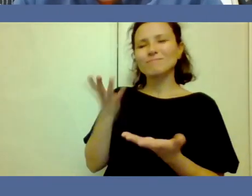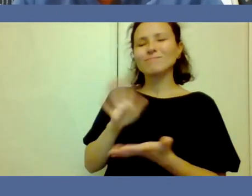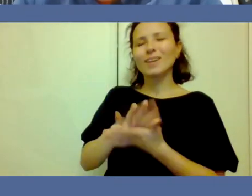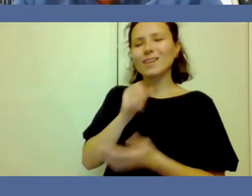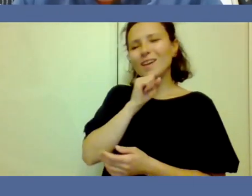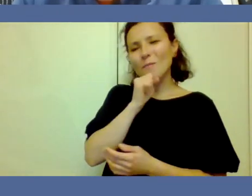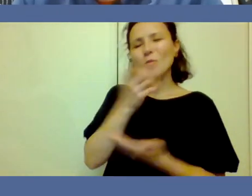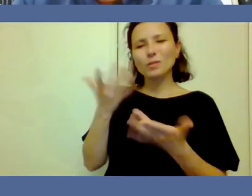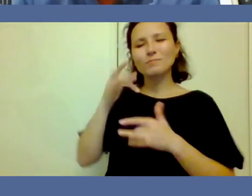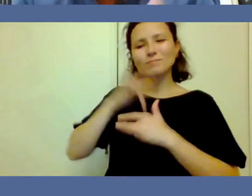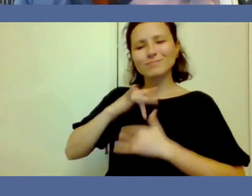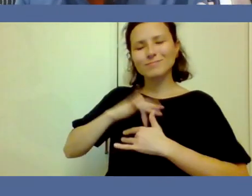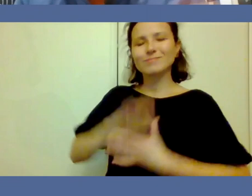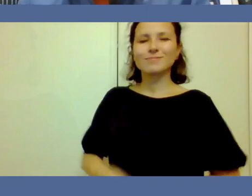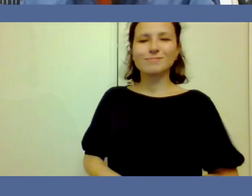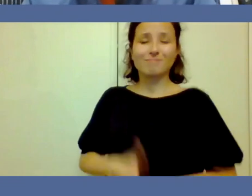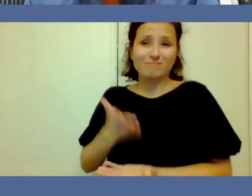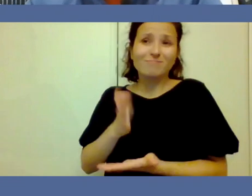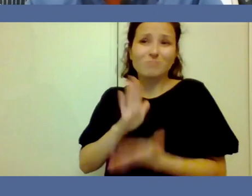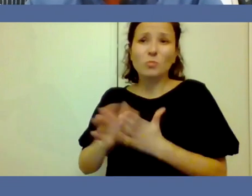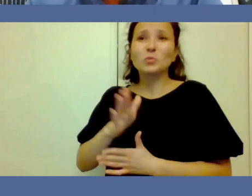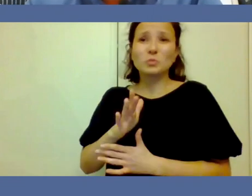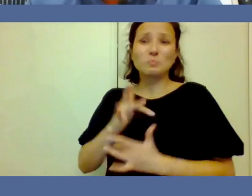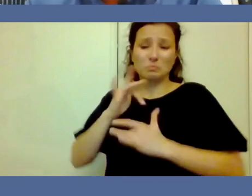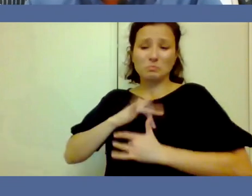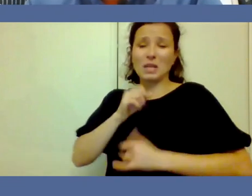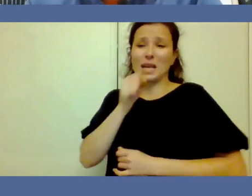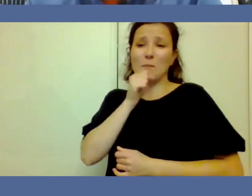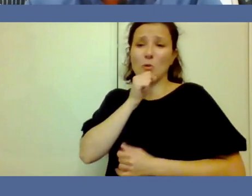Odezwał się w Katarzynie Bondzie. Reporter.